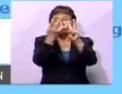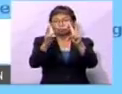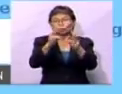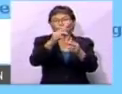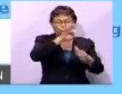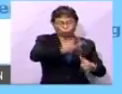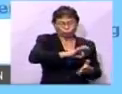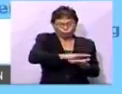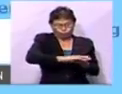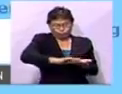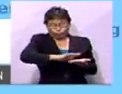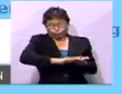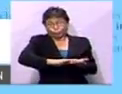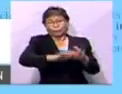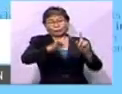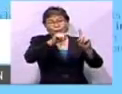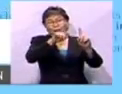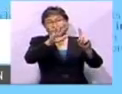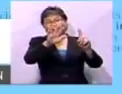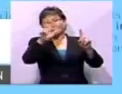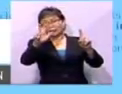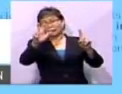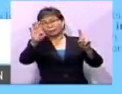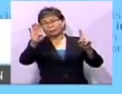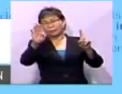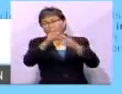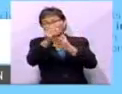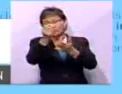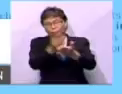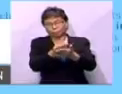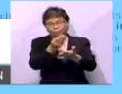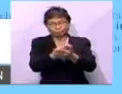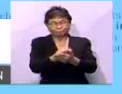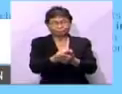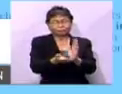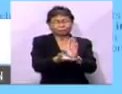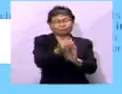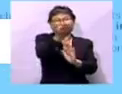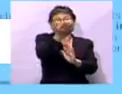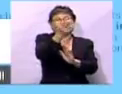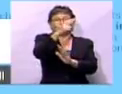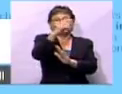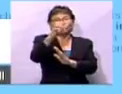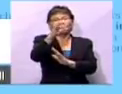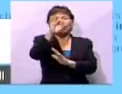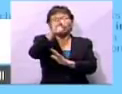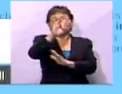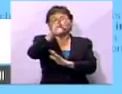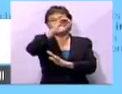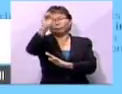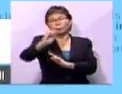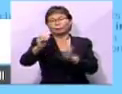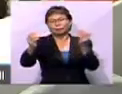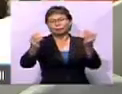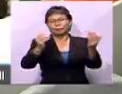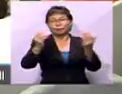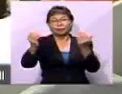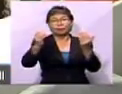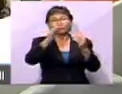bersih berjumlah RM1.53 bilion, peningkatan 208%